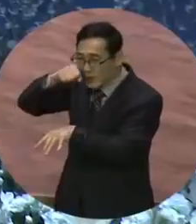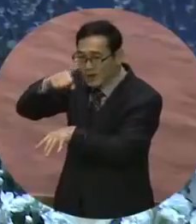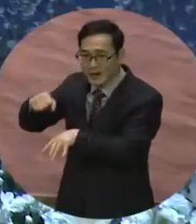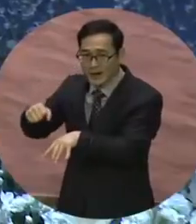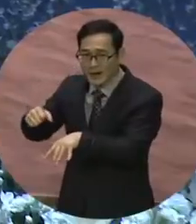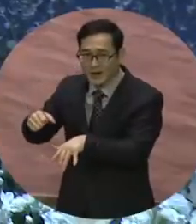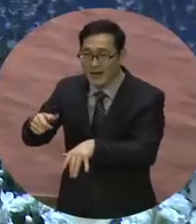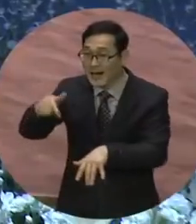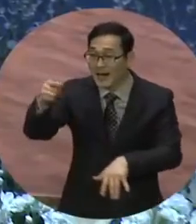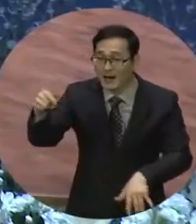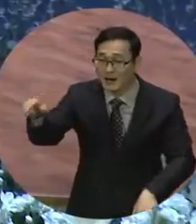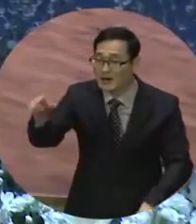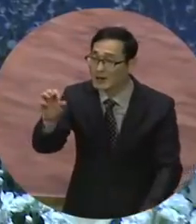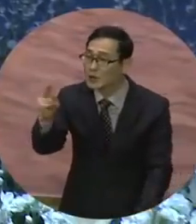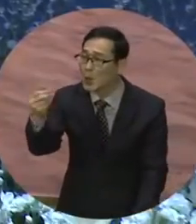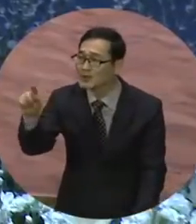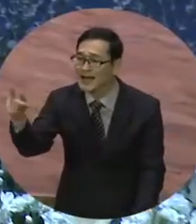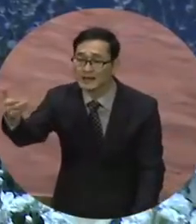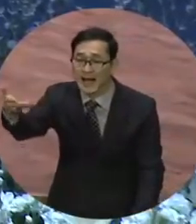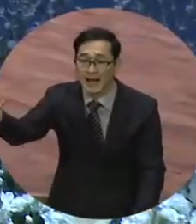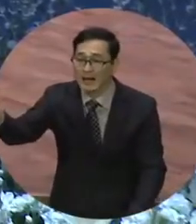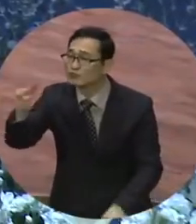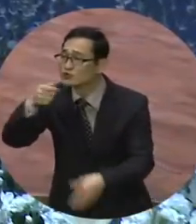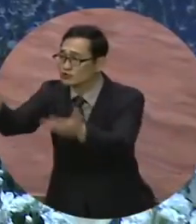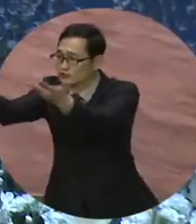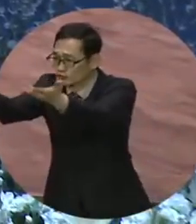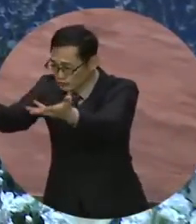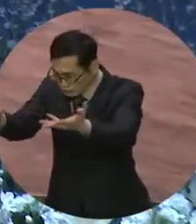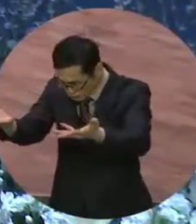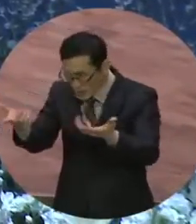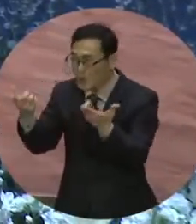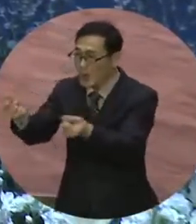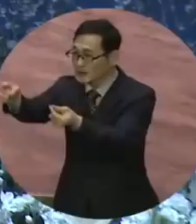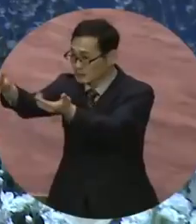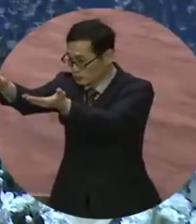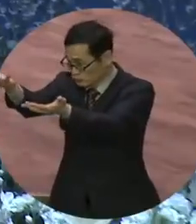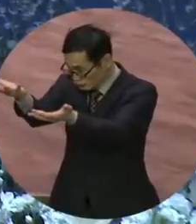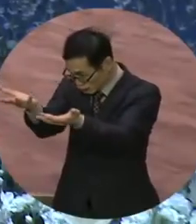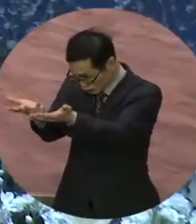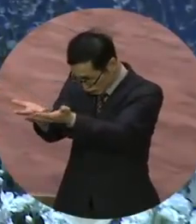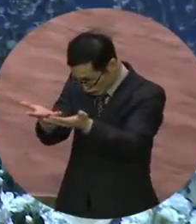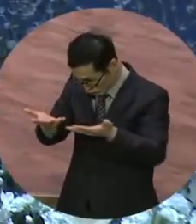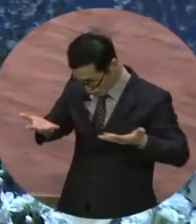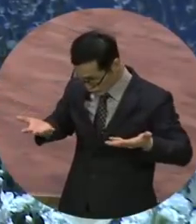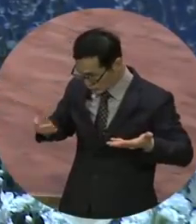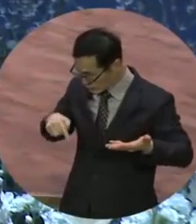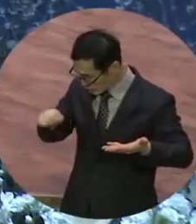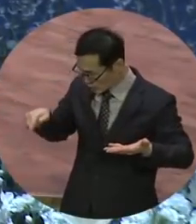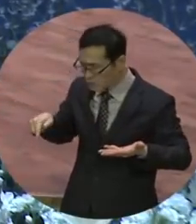똑같은 물을 봤는데 그 사해 바다는 썩었어요. 사해 죽은 바다예요. 죽은 바다.